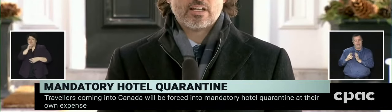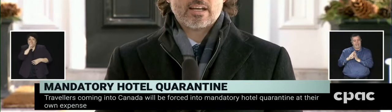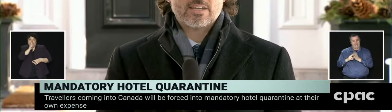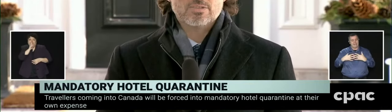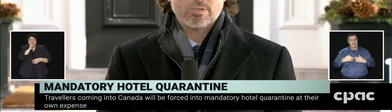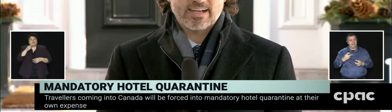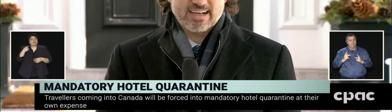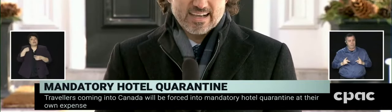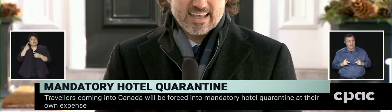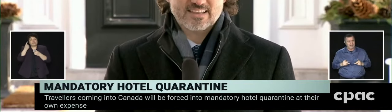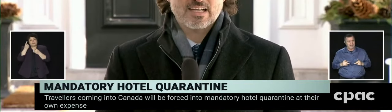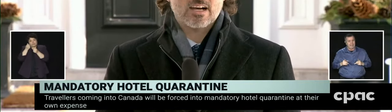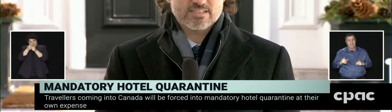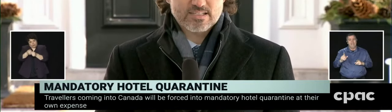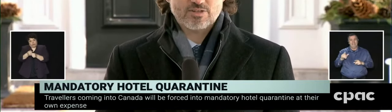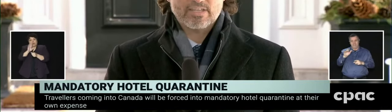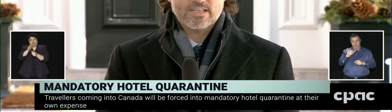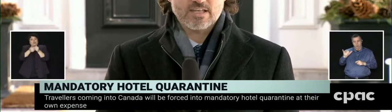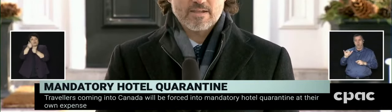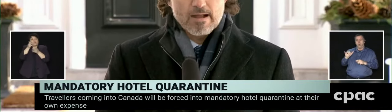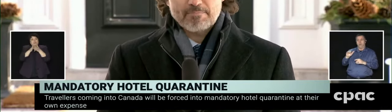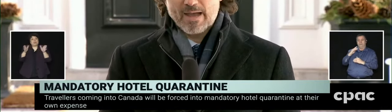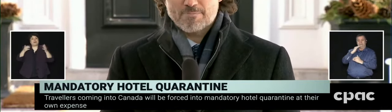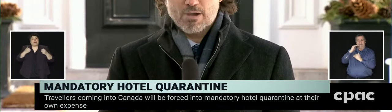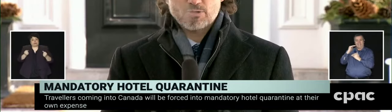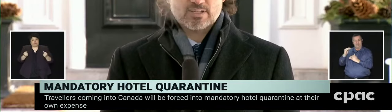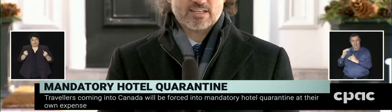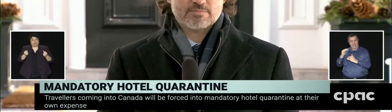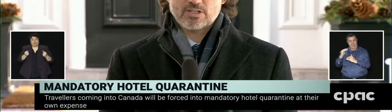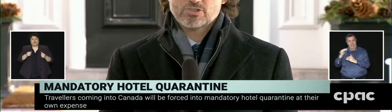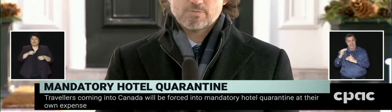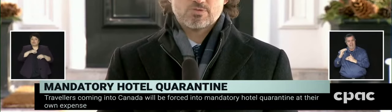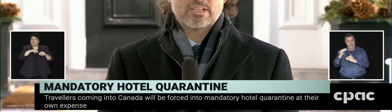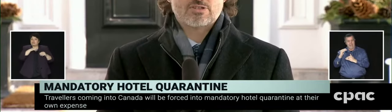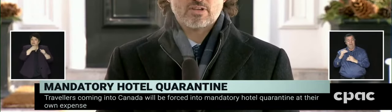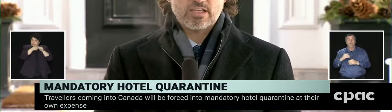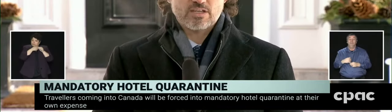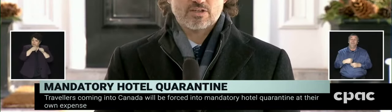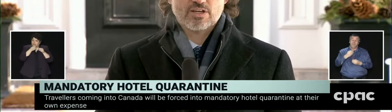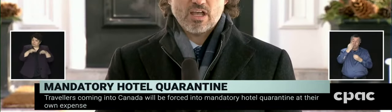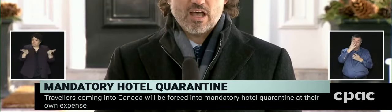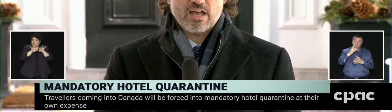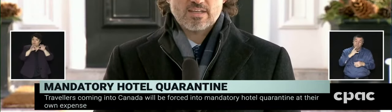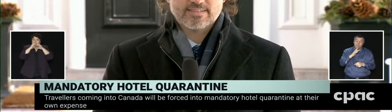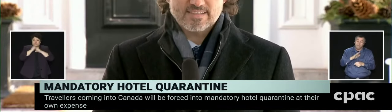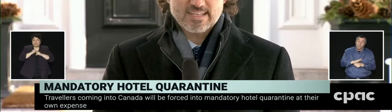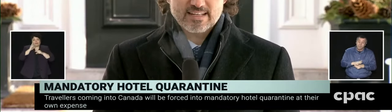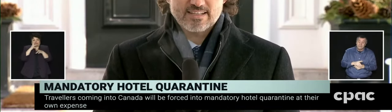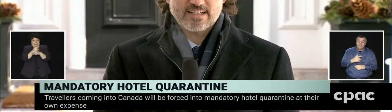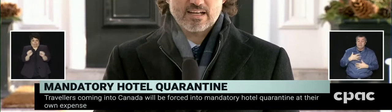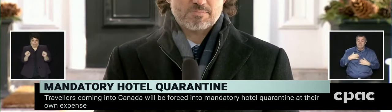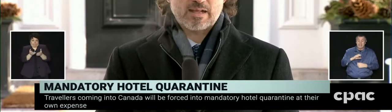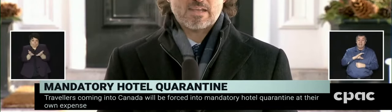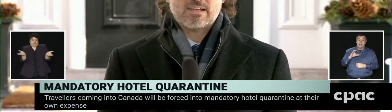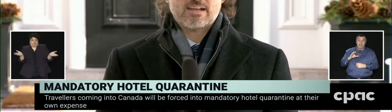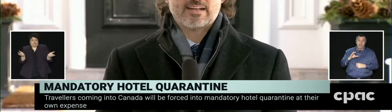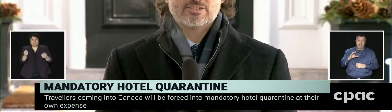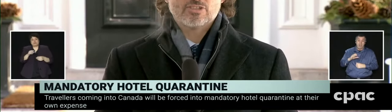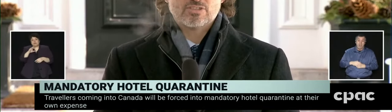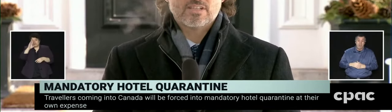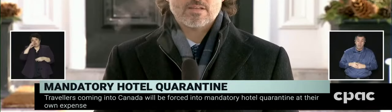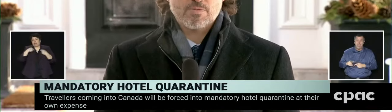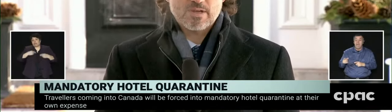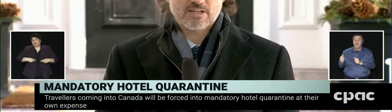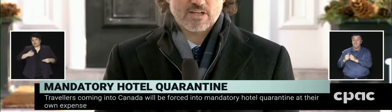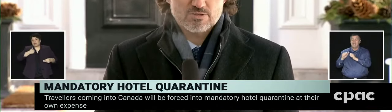gens soient gardés en sécurité. Par rapport au traitement, je peux vous assurer que Santé Canada, par